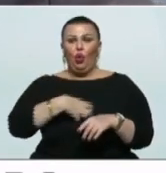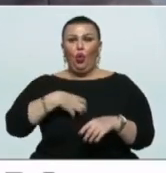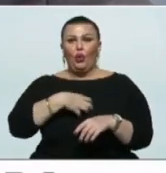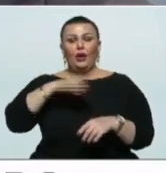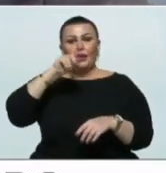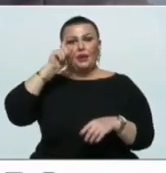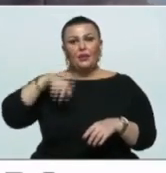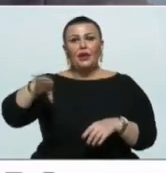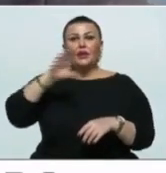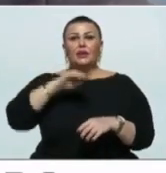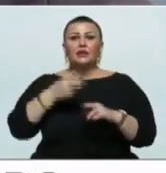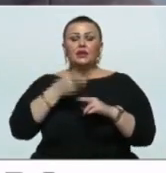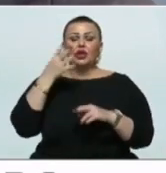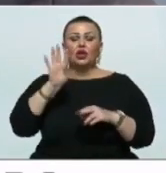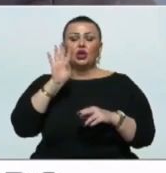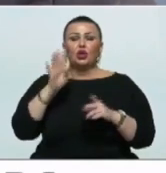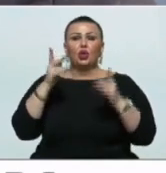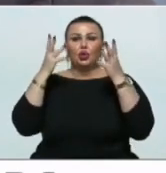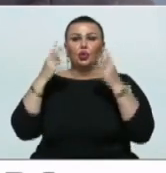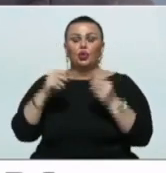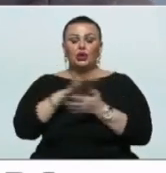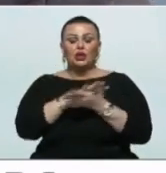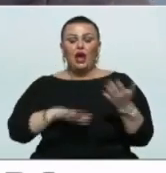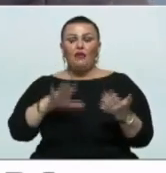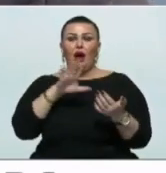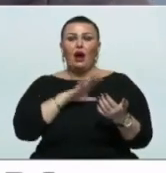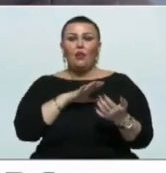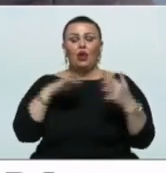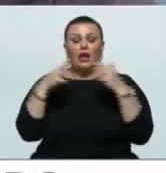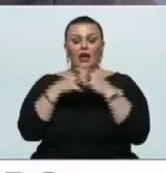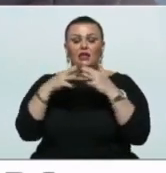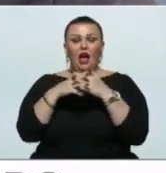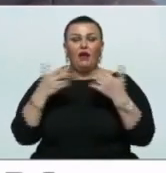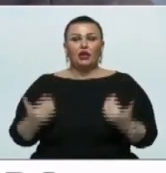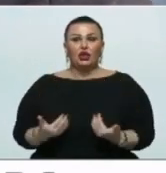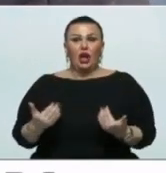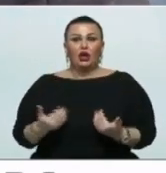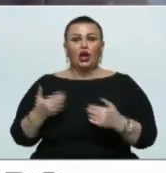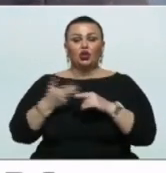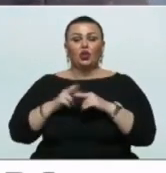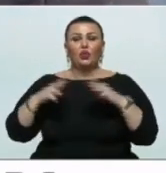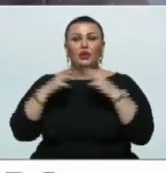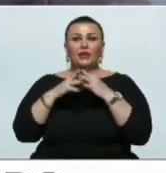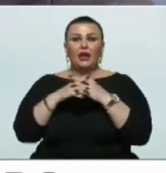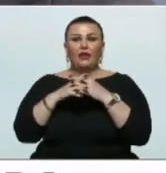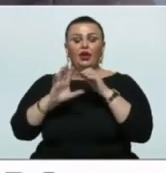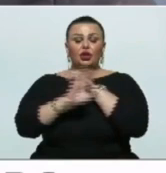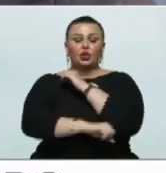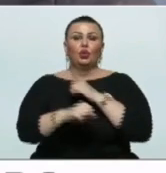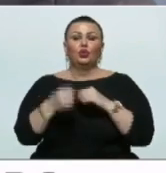Biliyorsunuz tam 44 gün devam eden bir savaş yaşandı. Bu savaşın